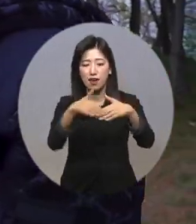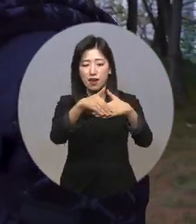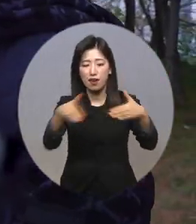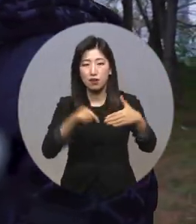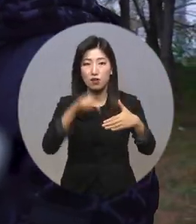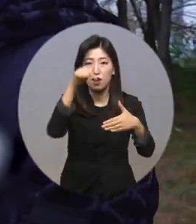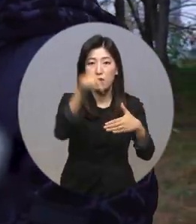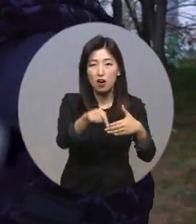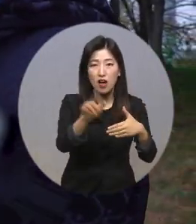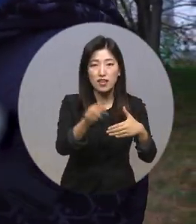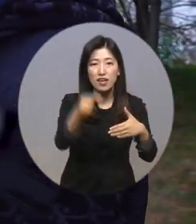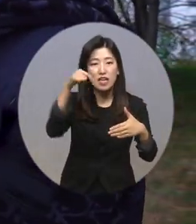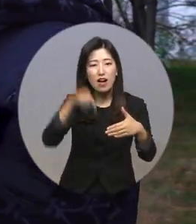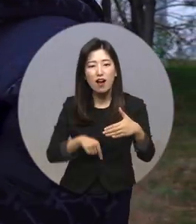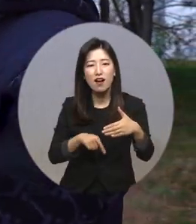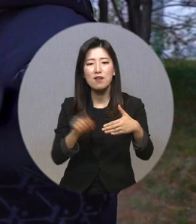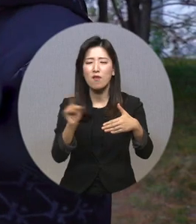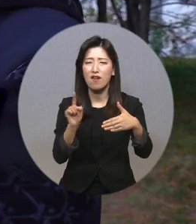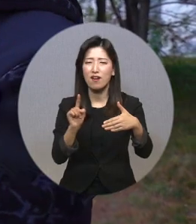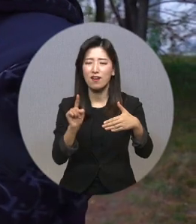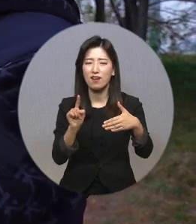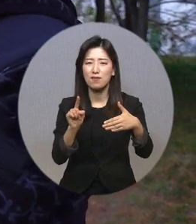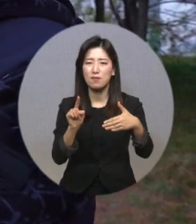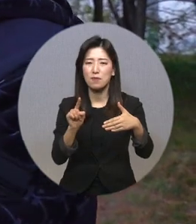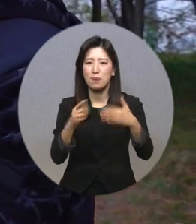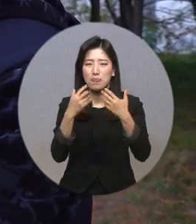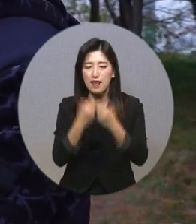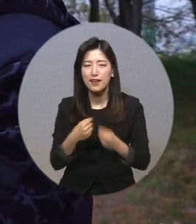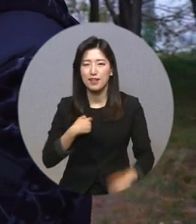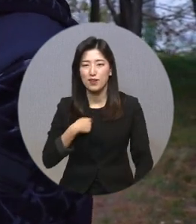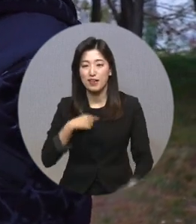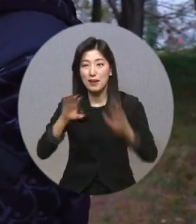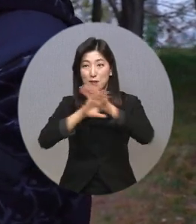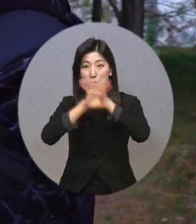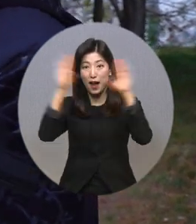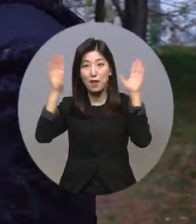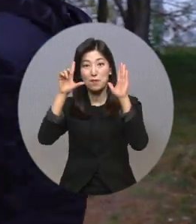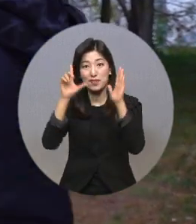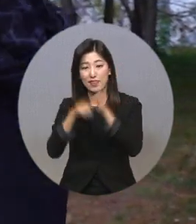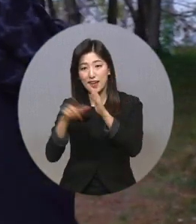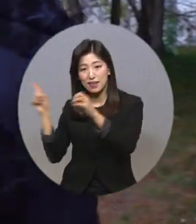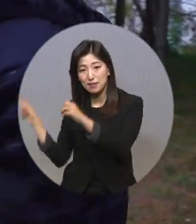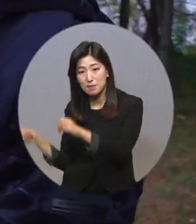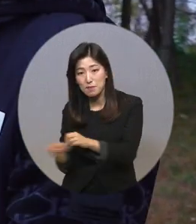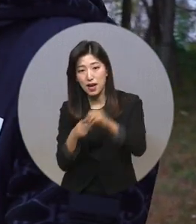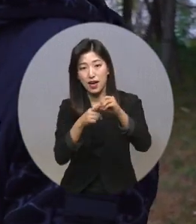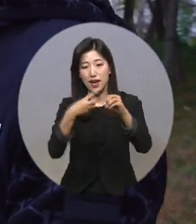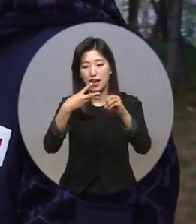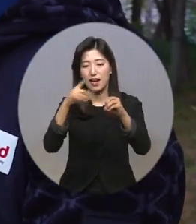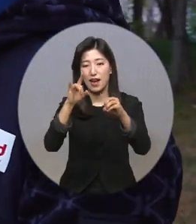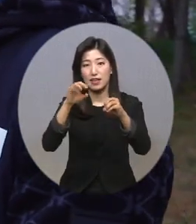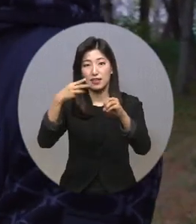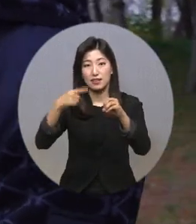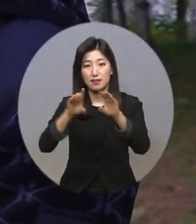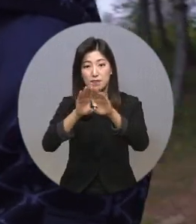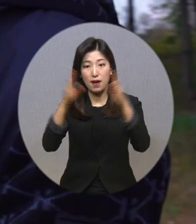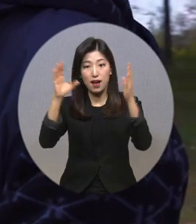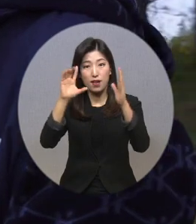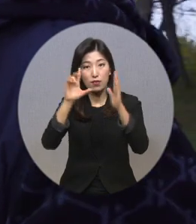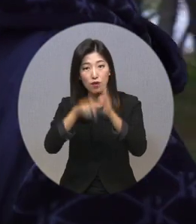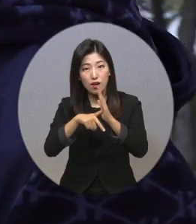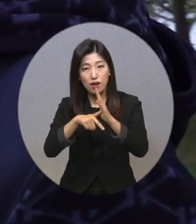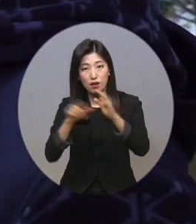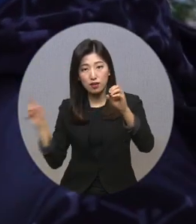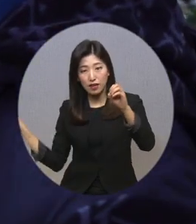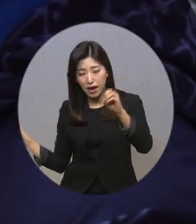골자 말 놈이 그따위 왜냐하면 우리가 날짜 찾으면 그 졸려 들어와 있는지 # 되찾 쳤는데 하면서 브라이트